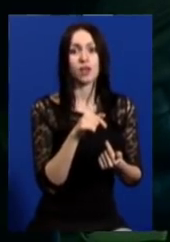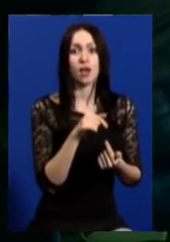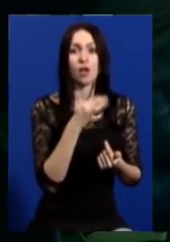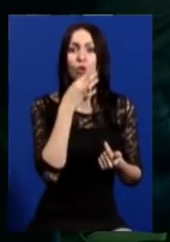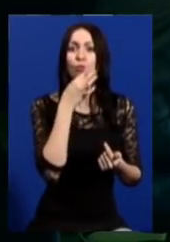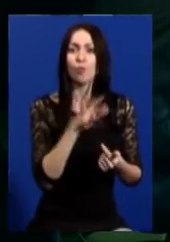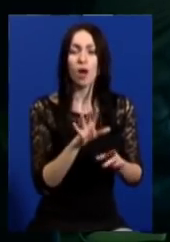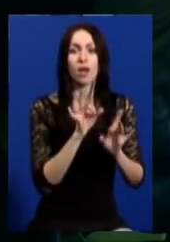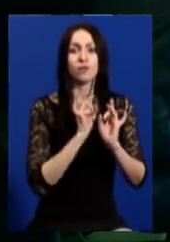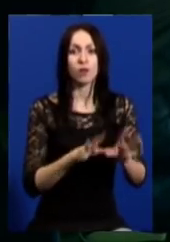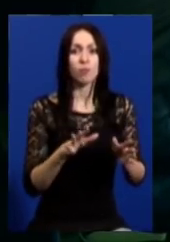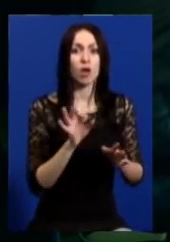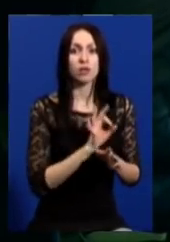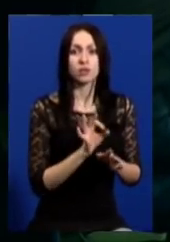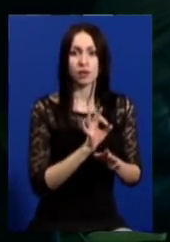будь-яка інформація щодо